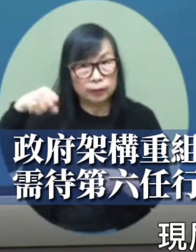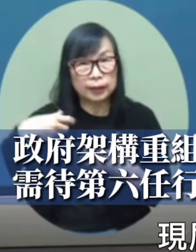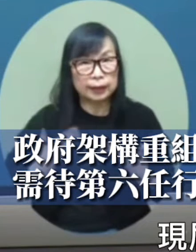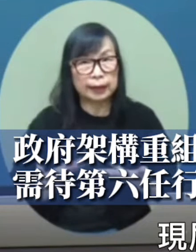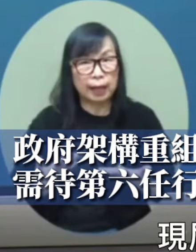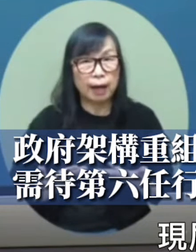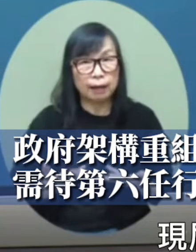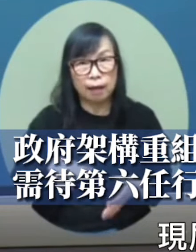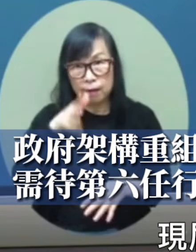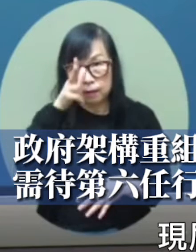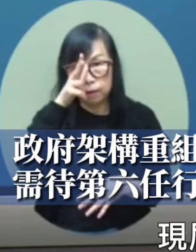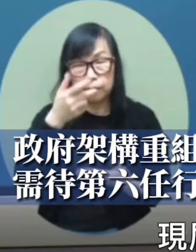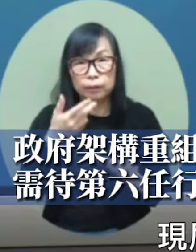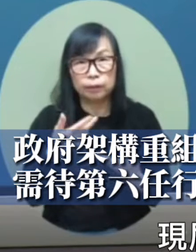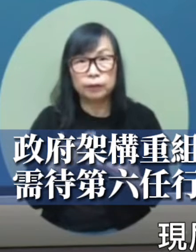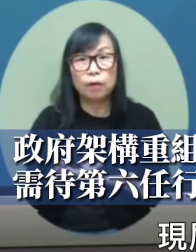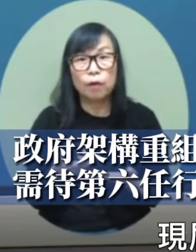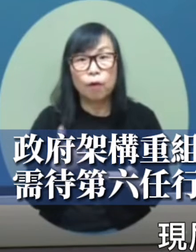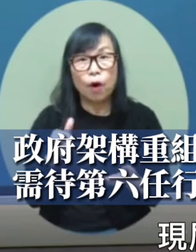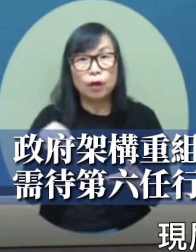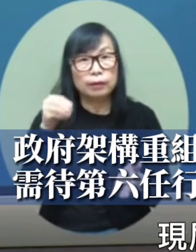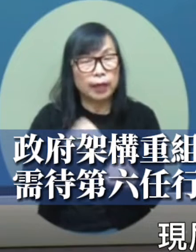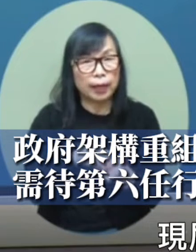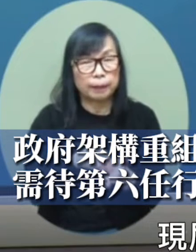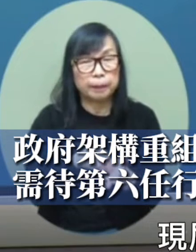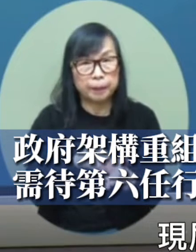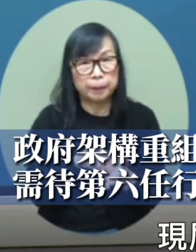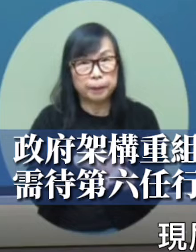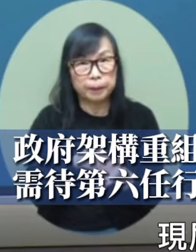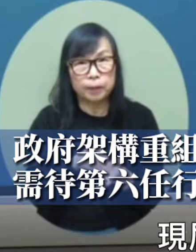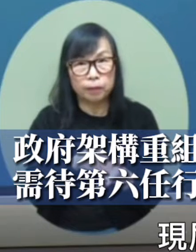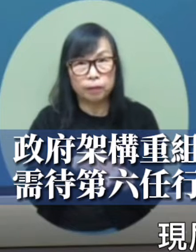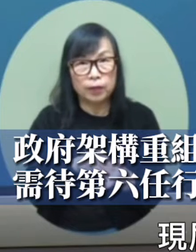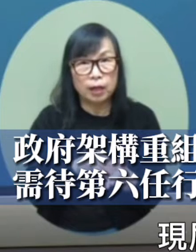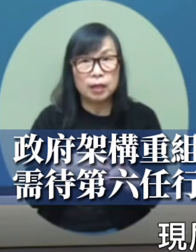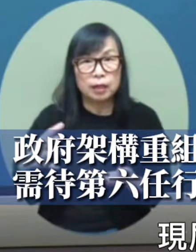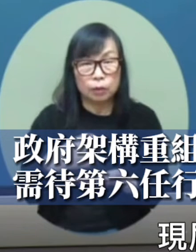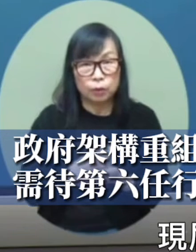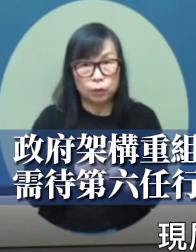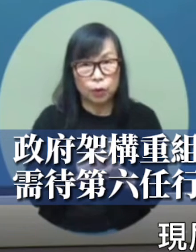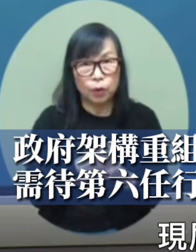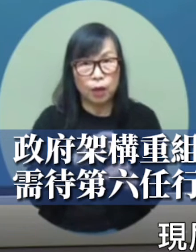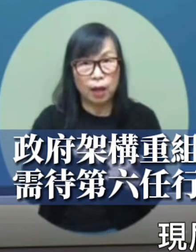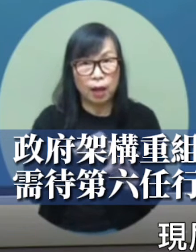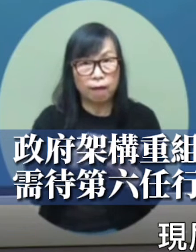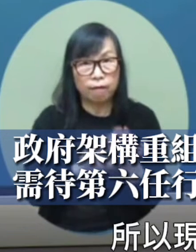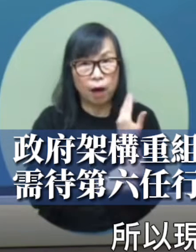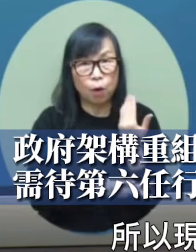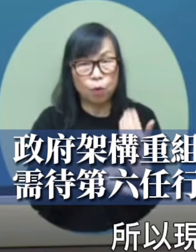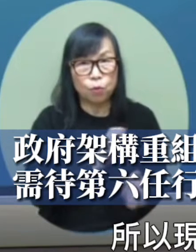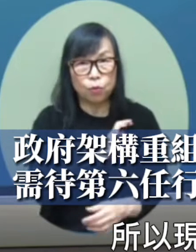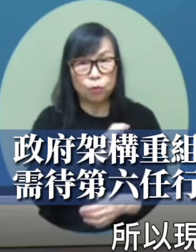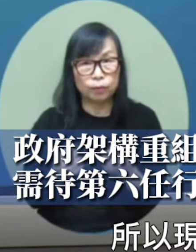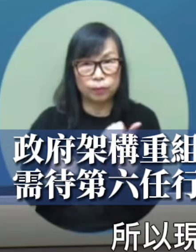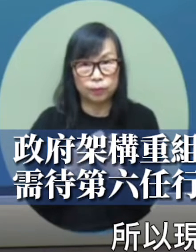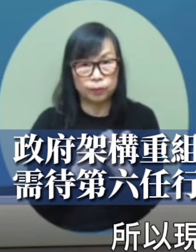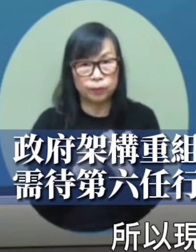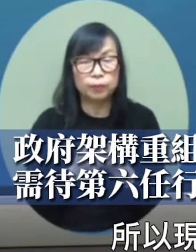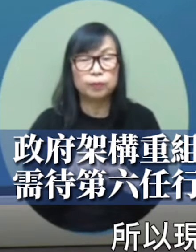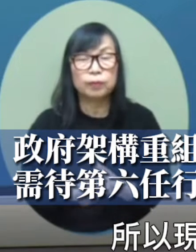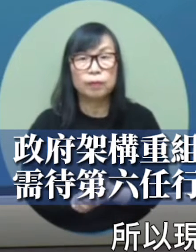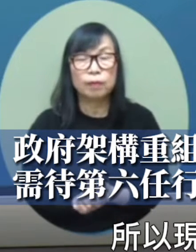的政府呢才會是落實去爭取立法會的支持。所以現在